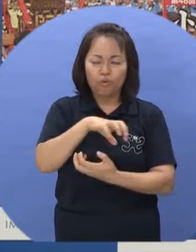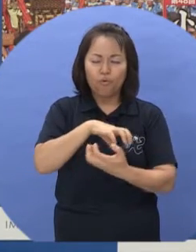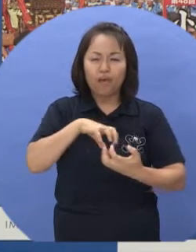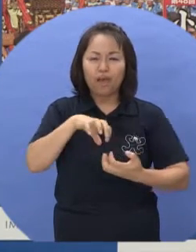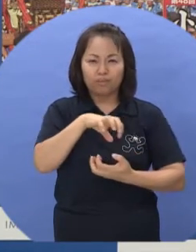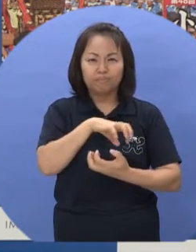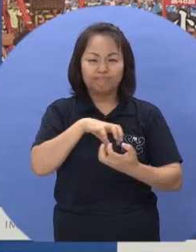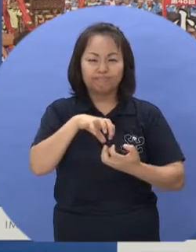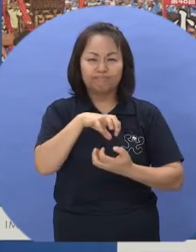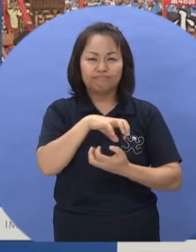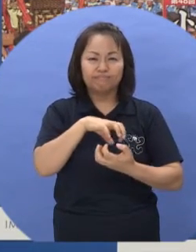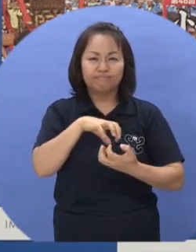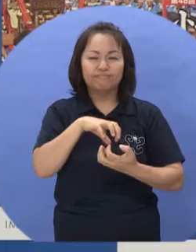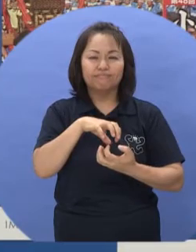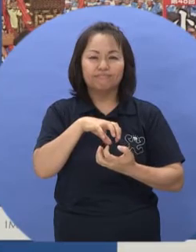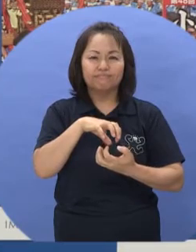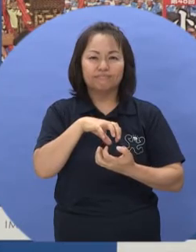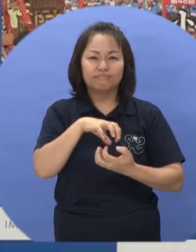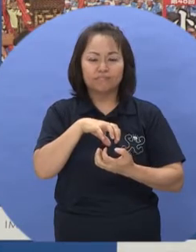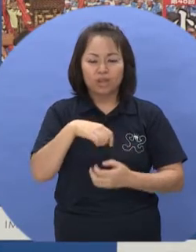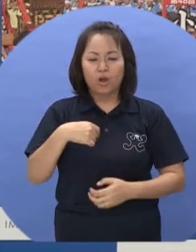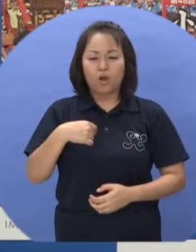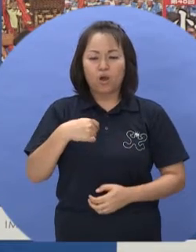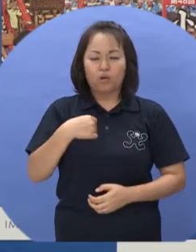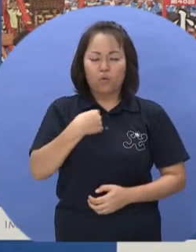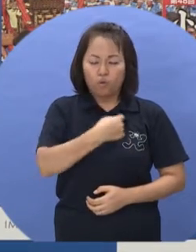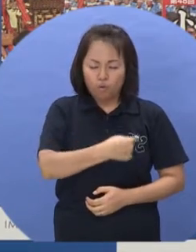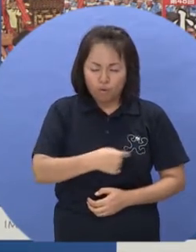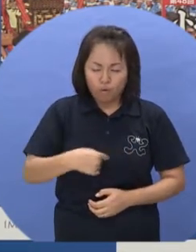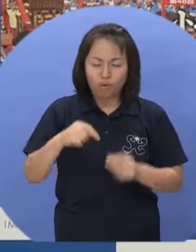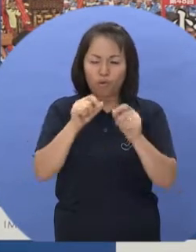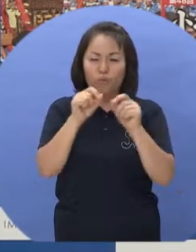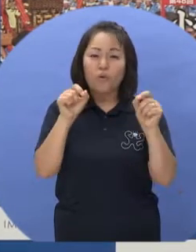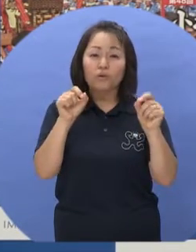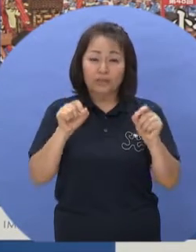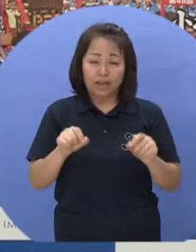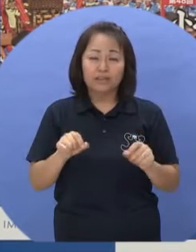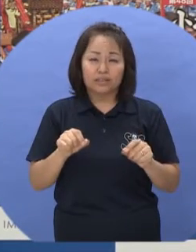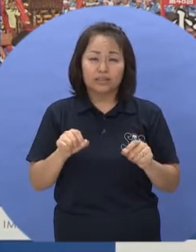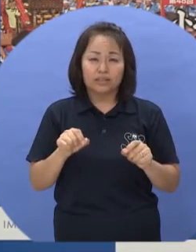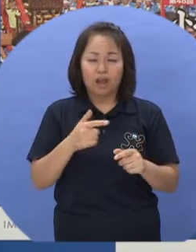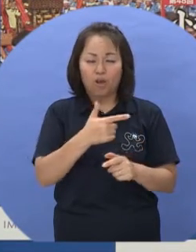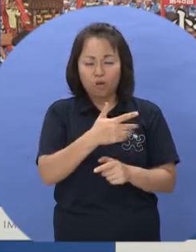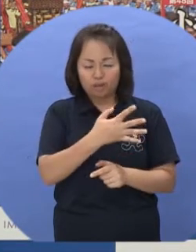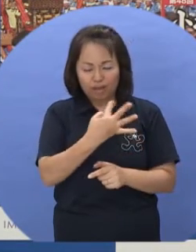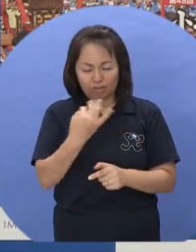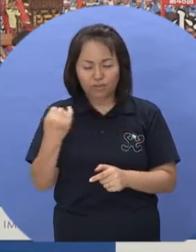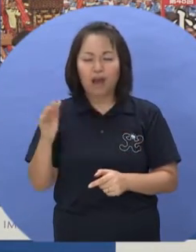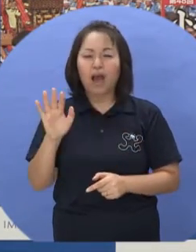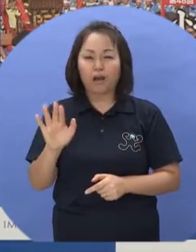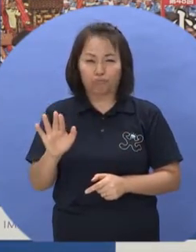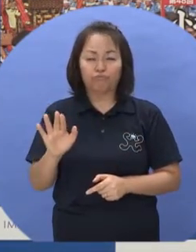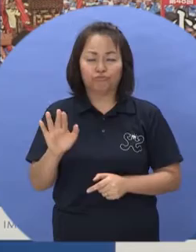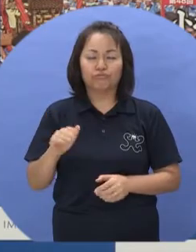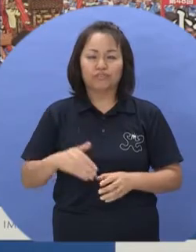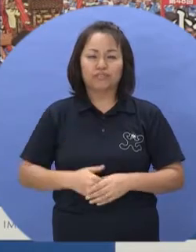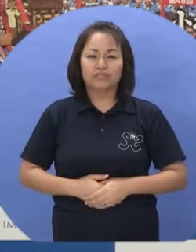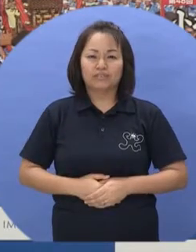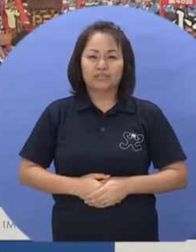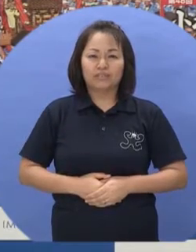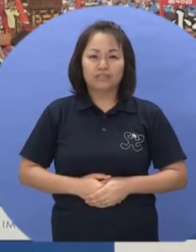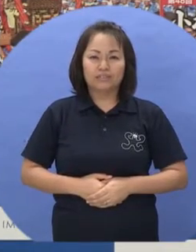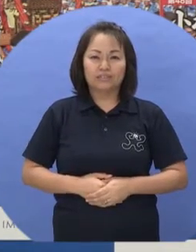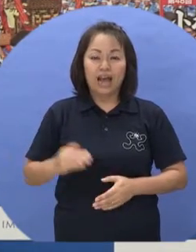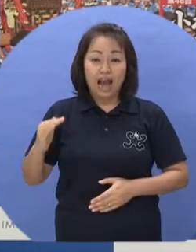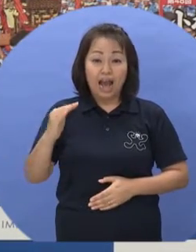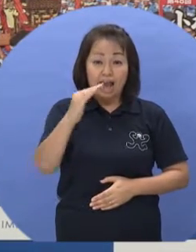やはりこの児童や生徒の本人にかかる要因というものも大きな割合を占めているというふうに言われています。中には発達